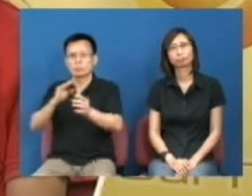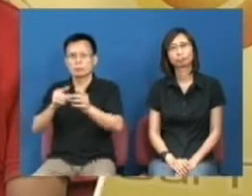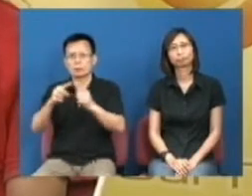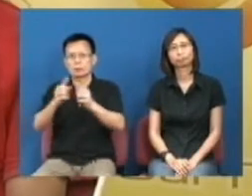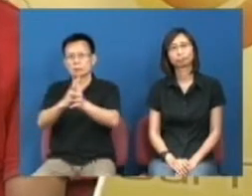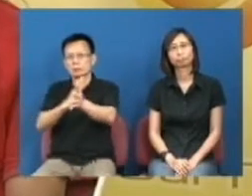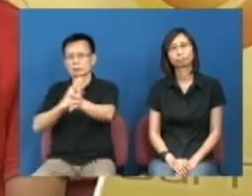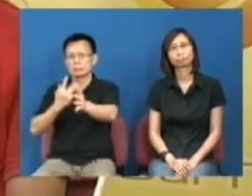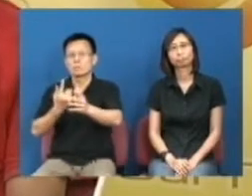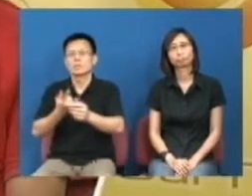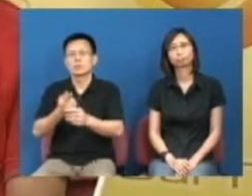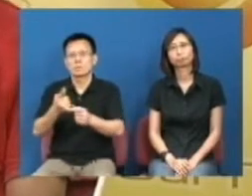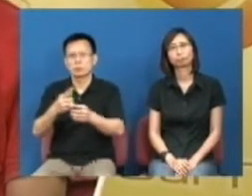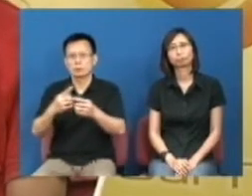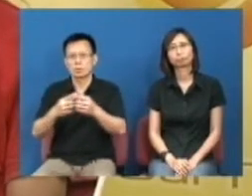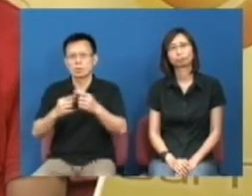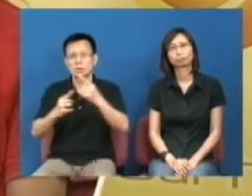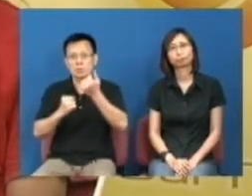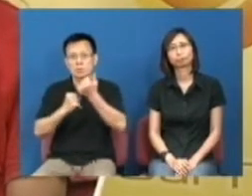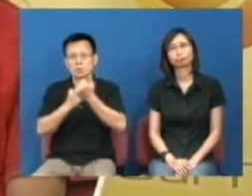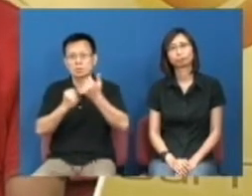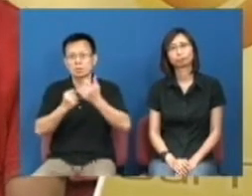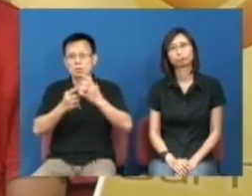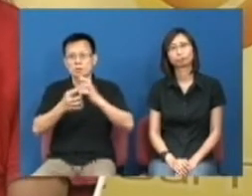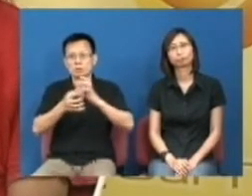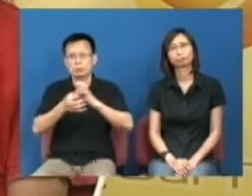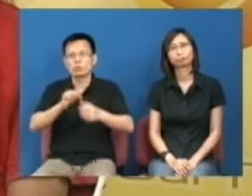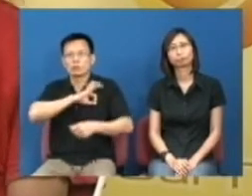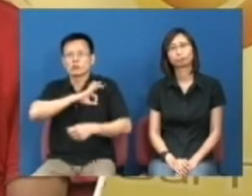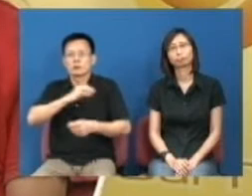咁對支聯會係咪特別看待咧？可能是